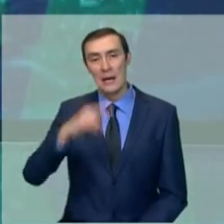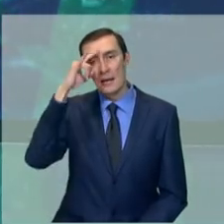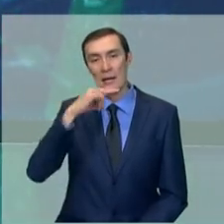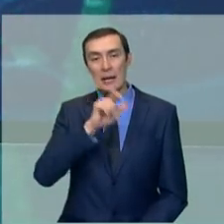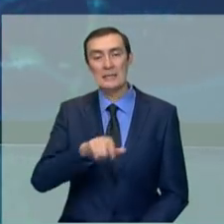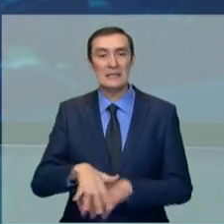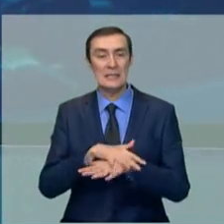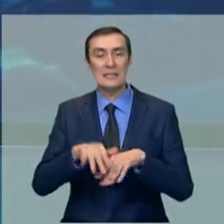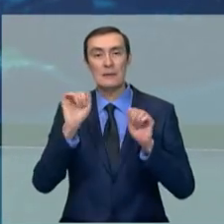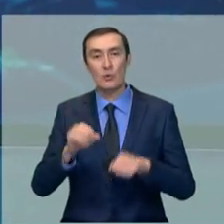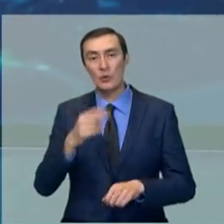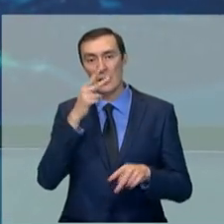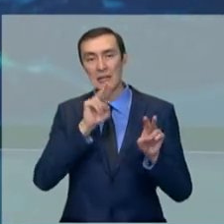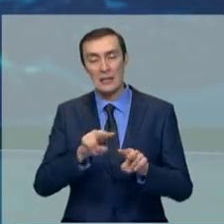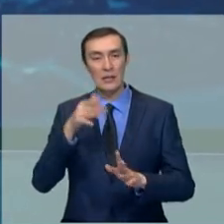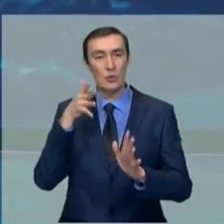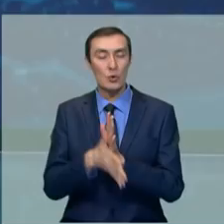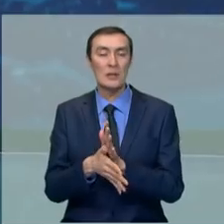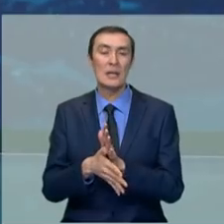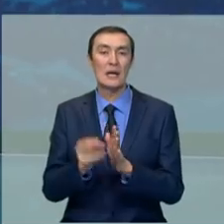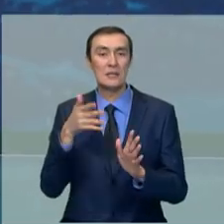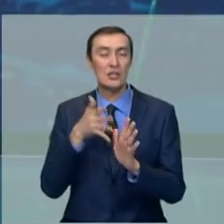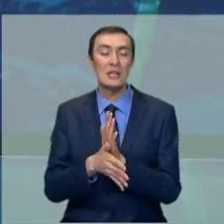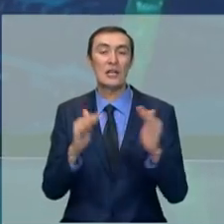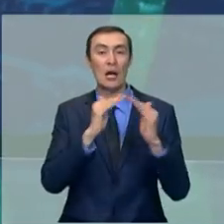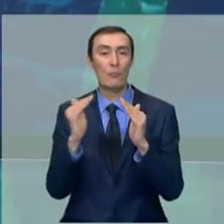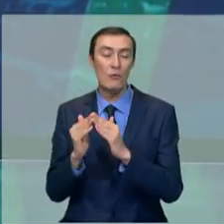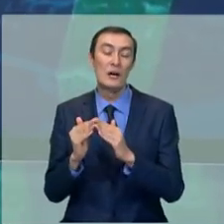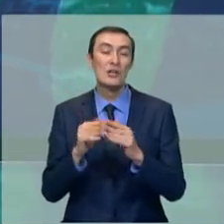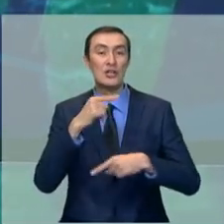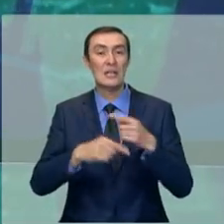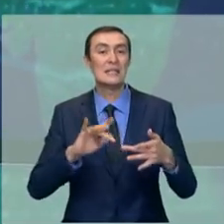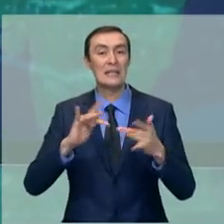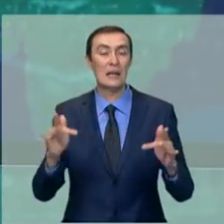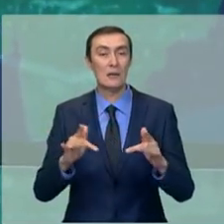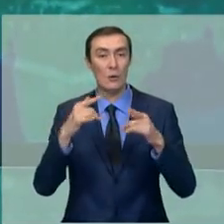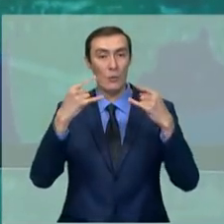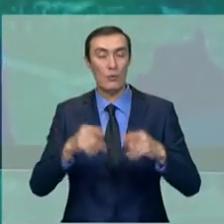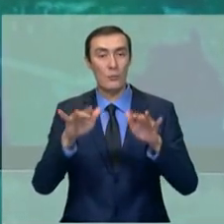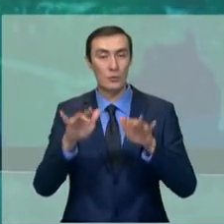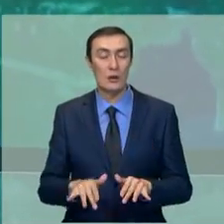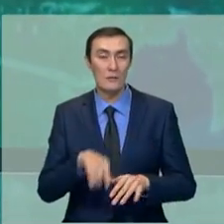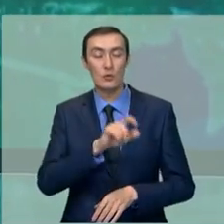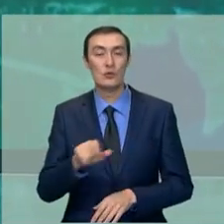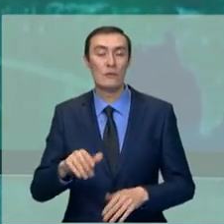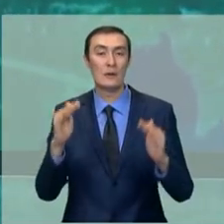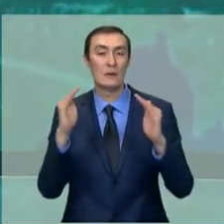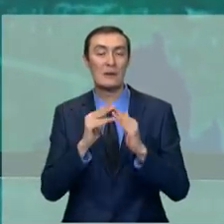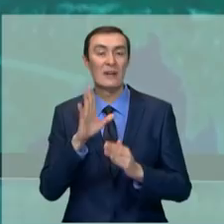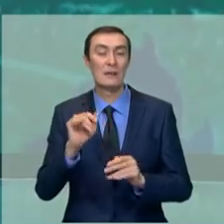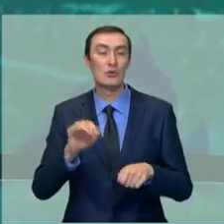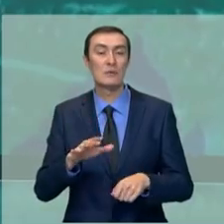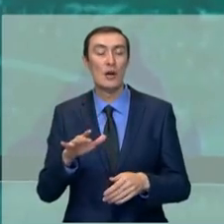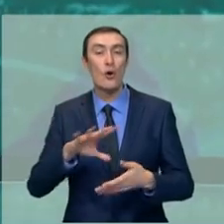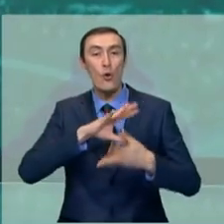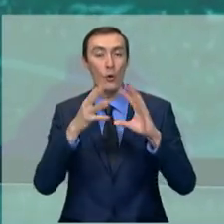Казахстанцы смогут контролировать расходы на содержание домов онлайн на интернет-портале. Также у жильцов многоквартирных домов появится